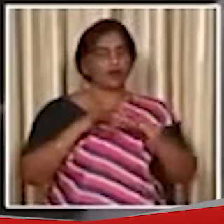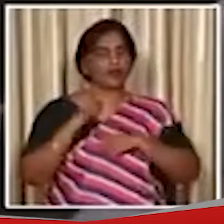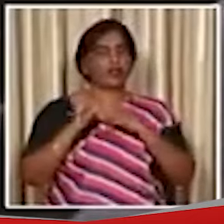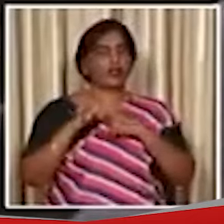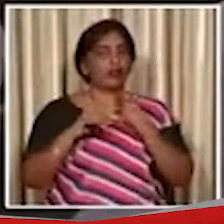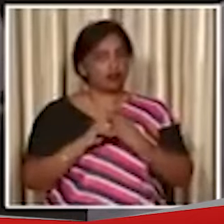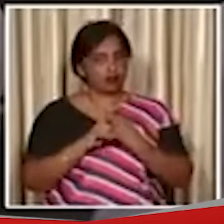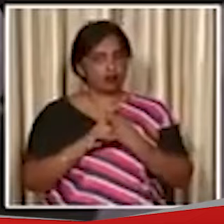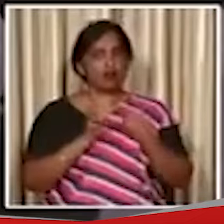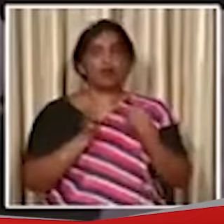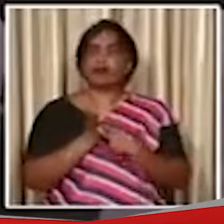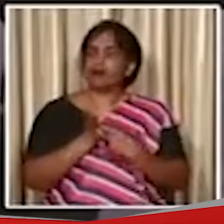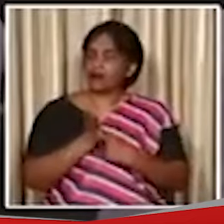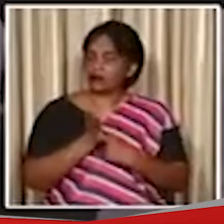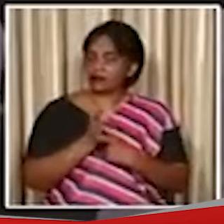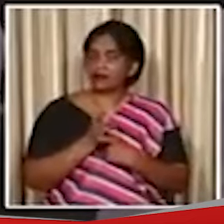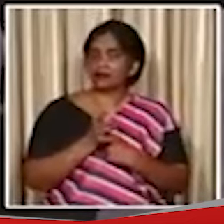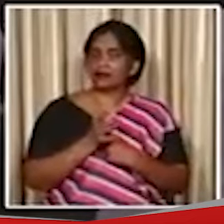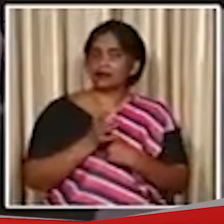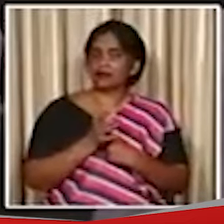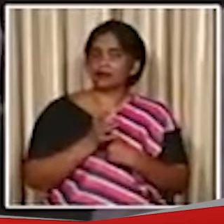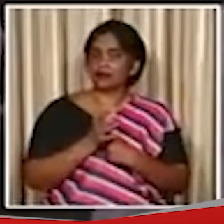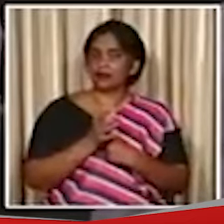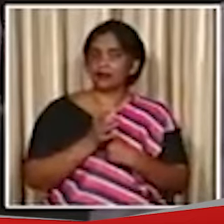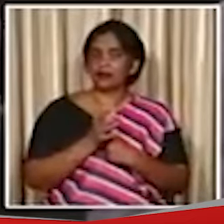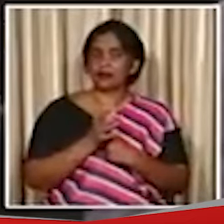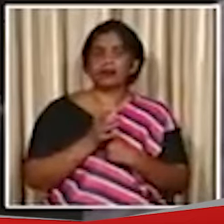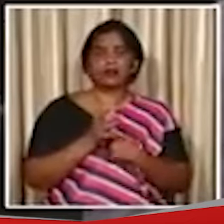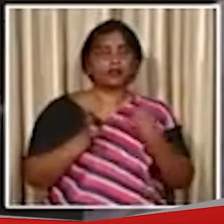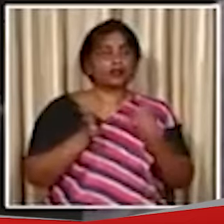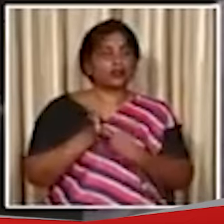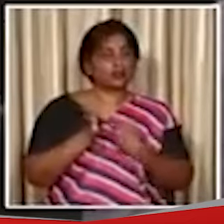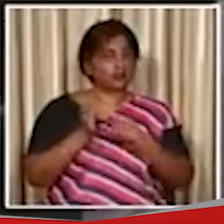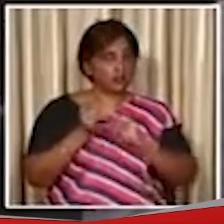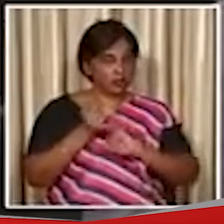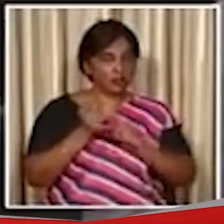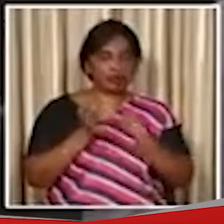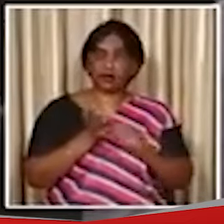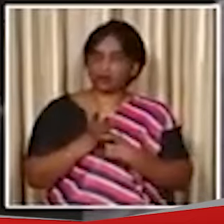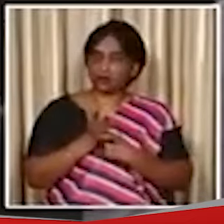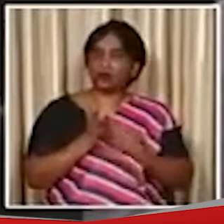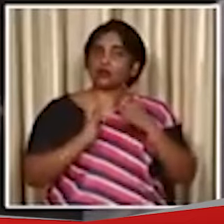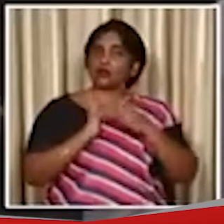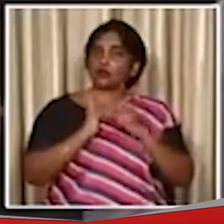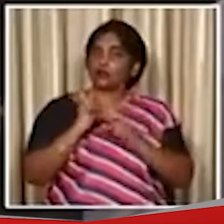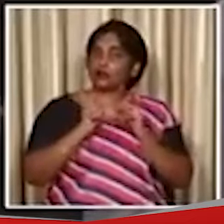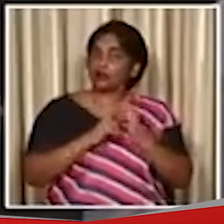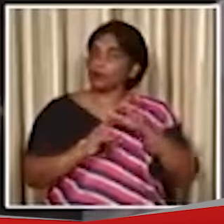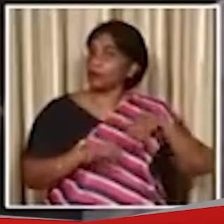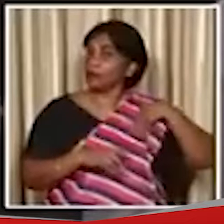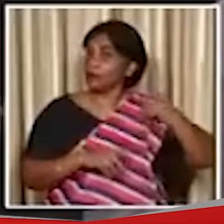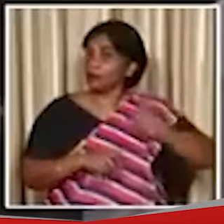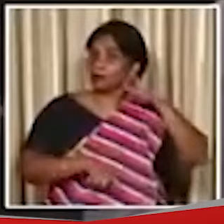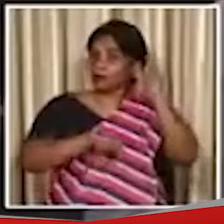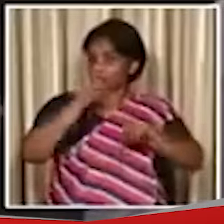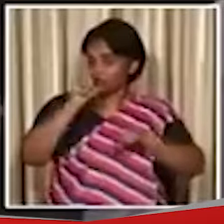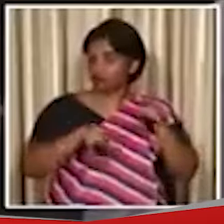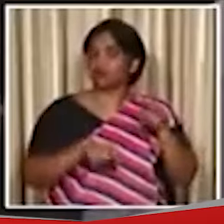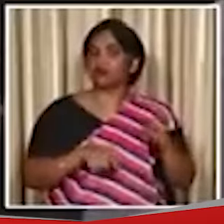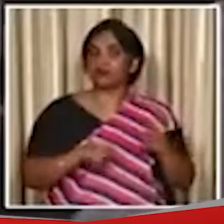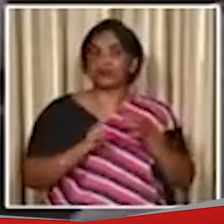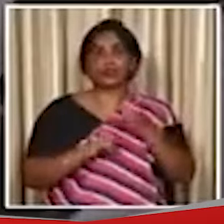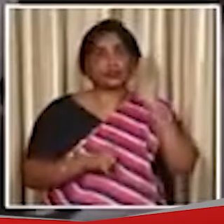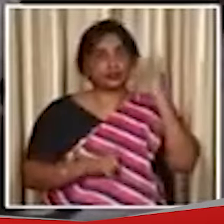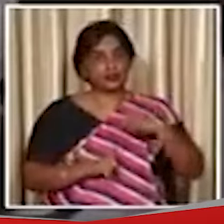අකිල විරාජ්ලා රංගේ බණ්ඩාරලා පරාජ සාගල් රත්නාය කලා මේ එක්ස ජාතික පක්ෂේ ප්‍රධාන තනතුරු දරණය